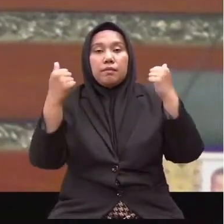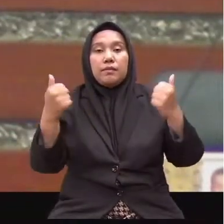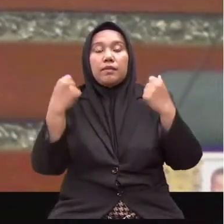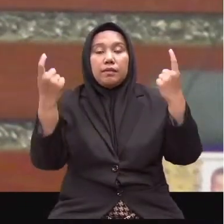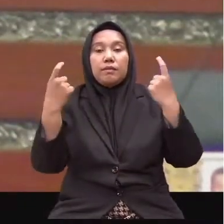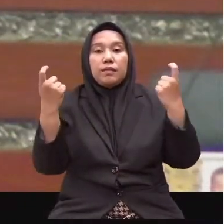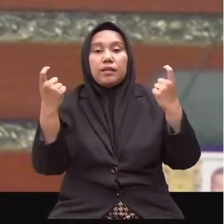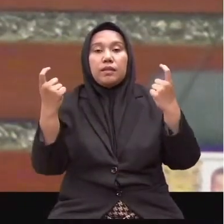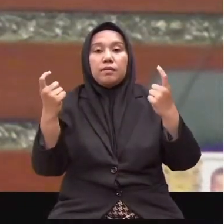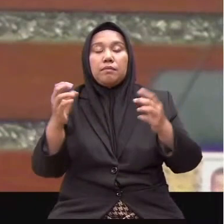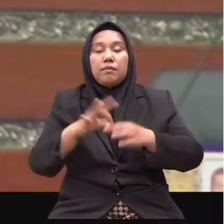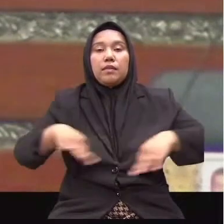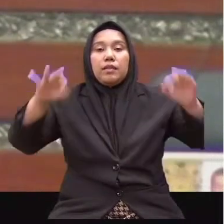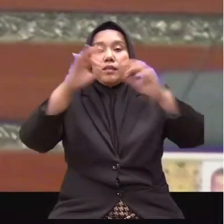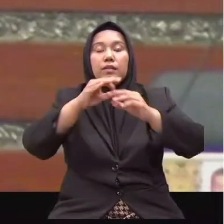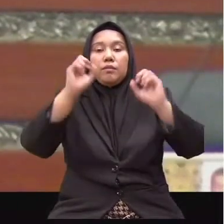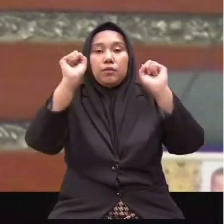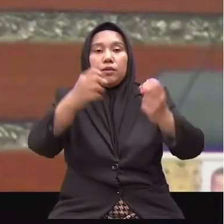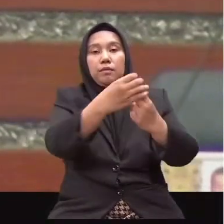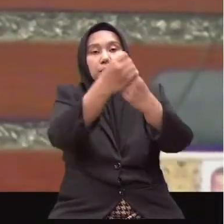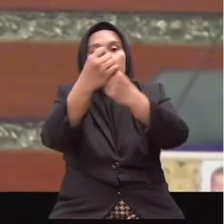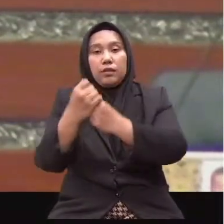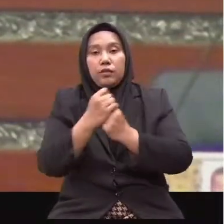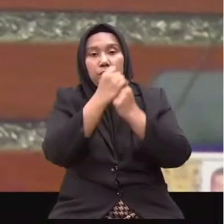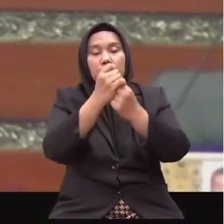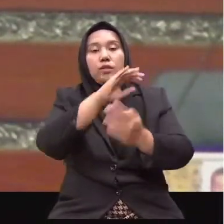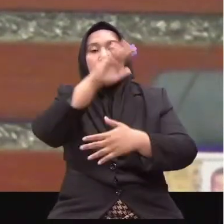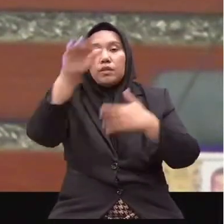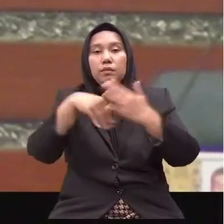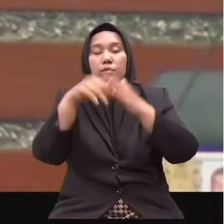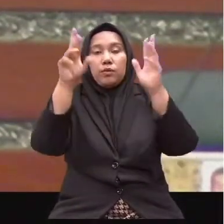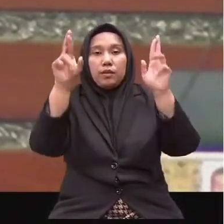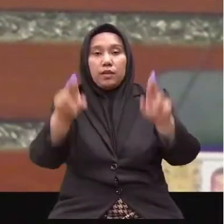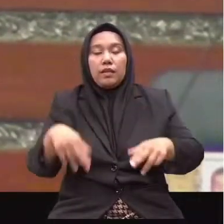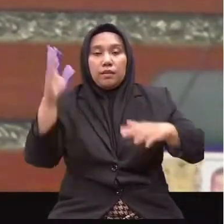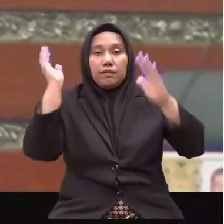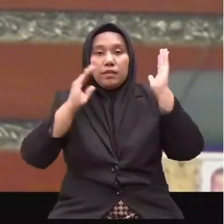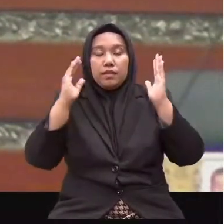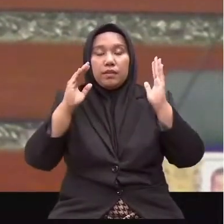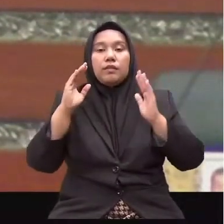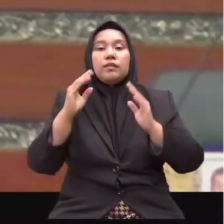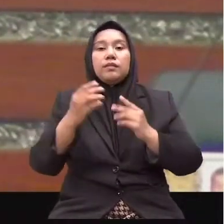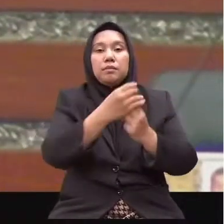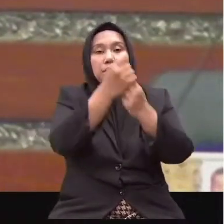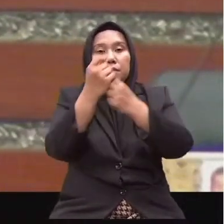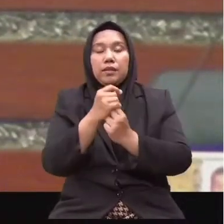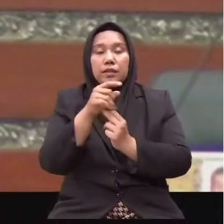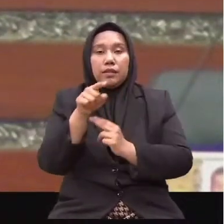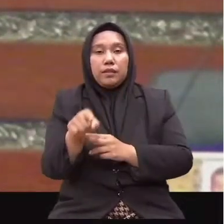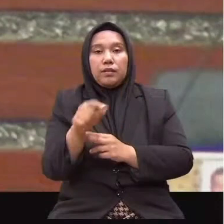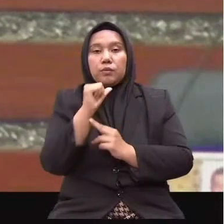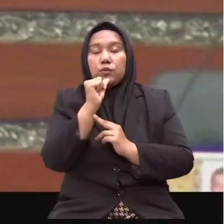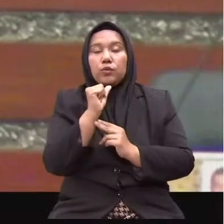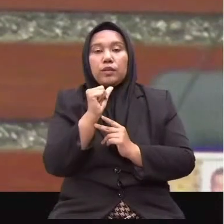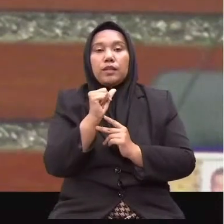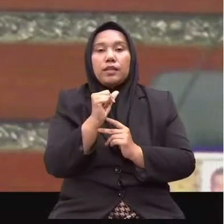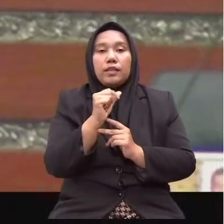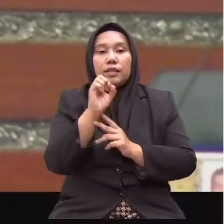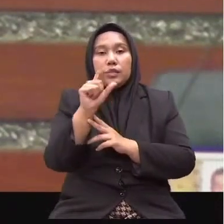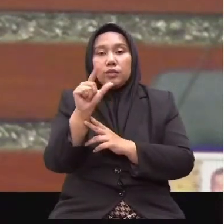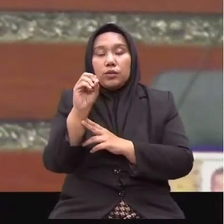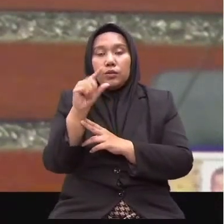utama yang boleh menyatupadukan semua rakyat Indonesia bagi saya perpaduan tulang Bukan tak slogan dan cakap tetapi